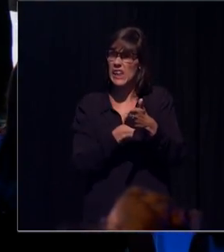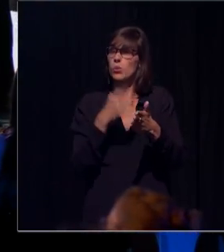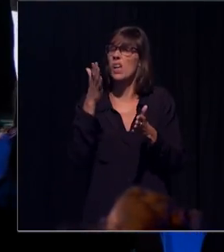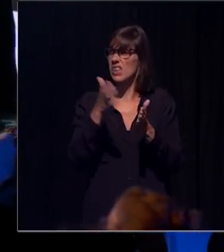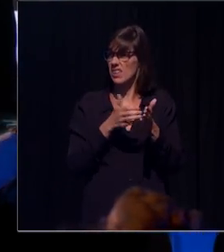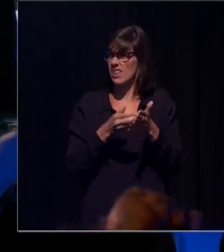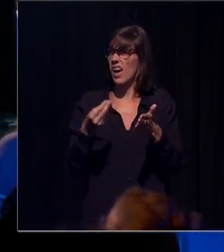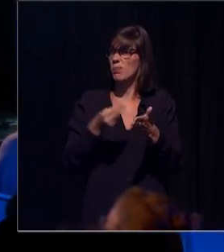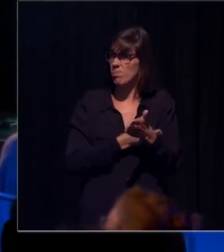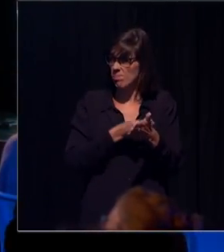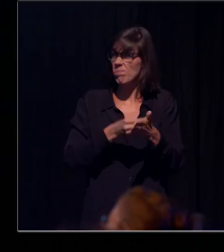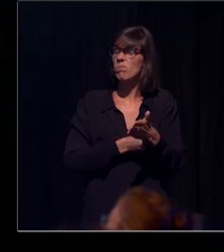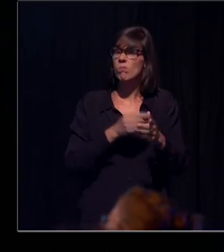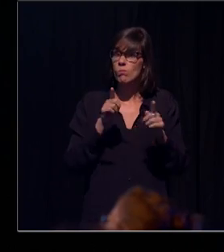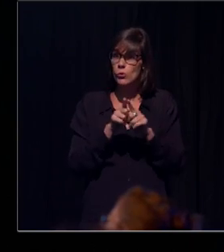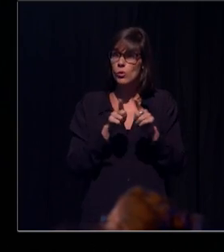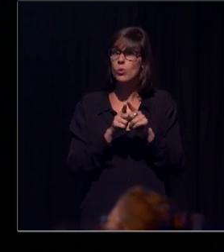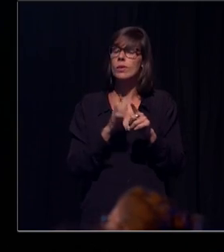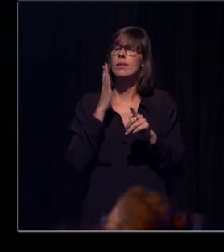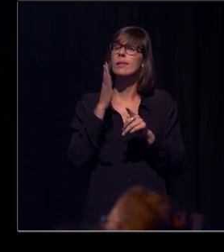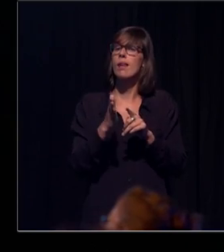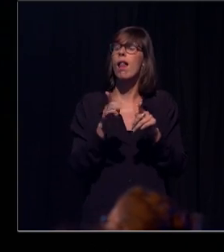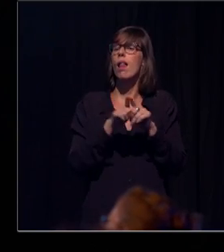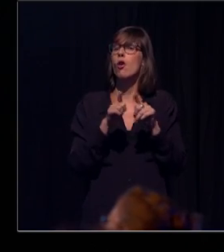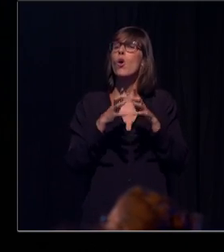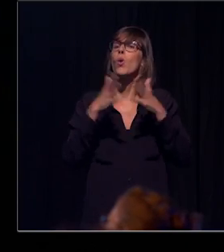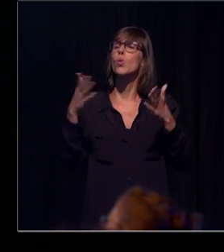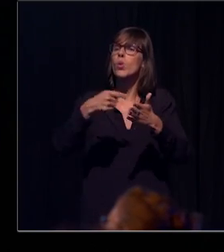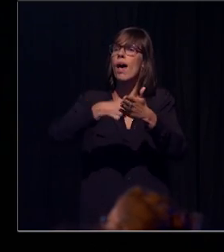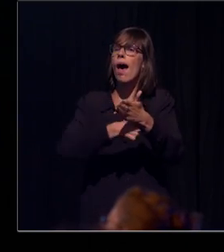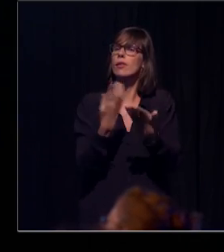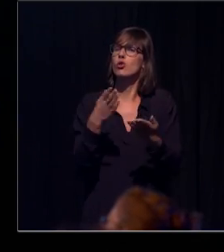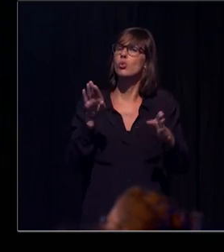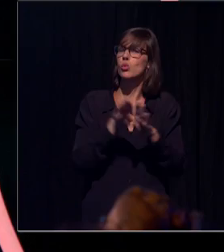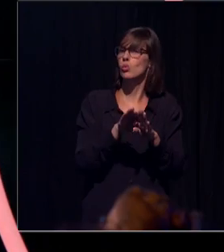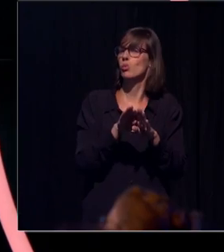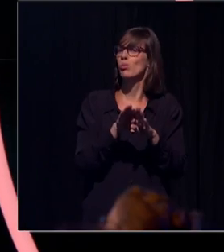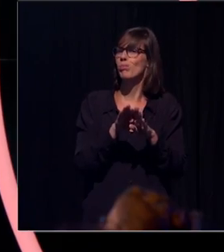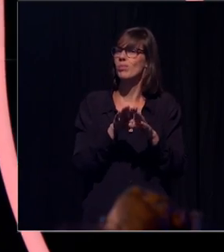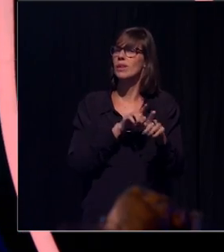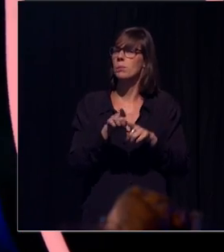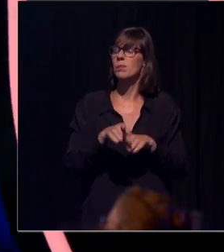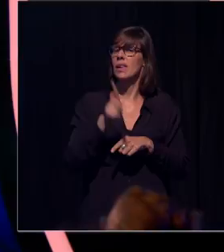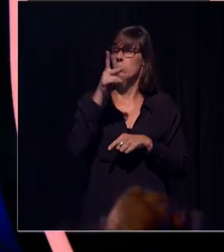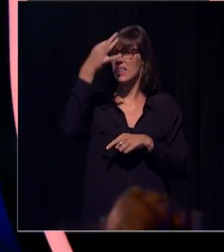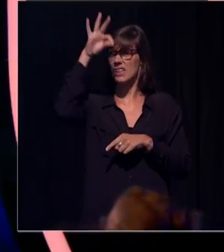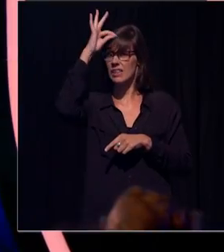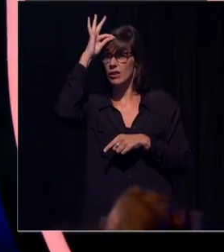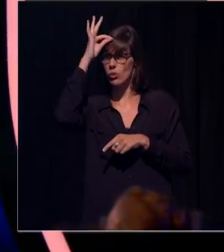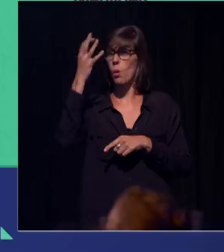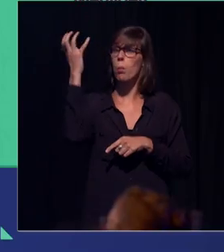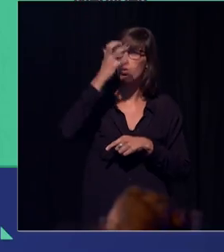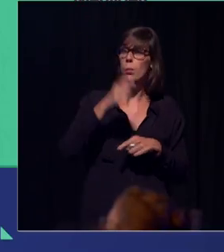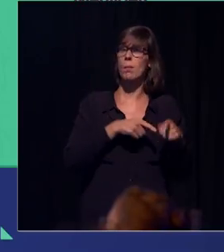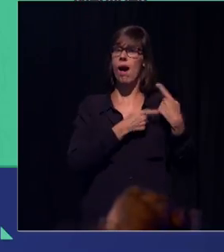en gaan aanleiding geven tot dichtslippen van onze grote aders met een verhoogd risico op hart- en bloedvatleiden.